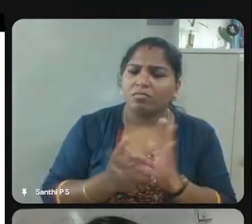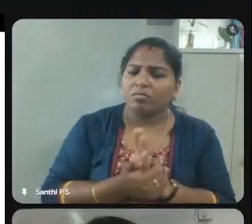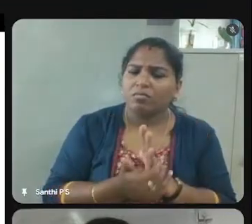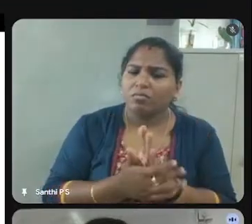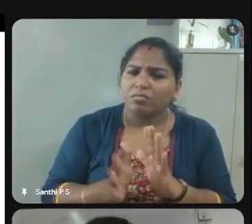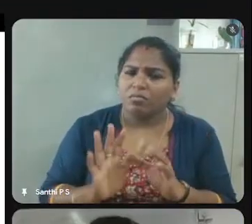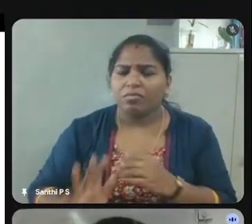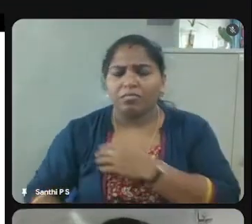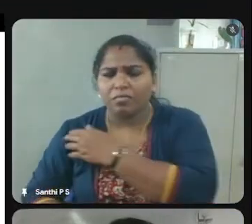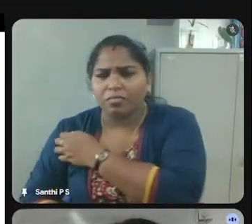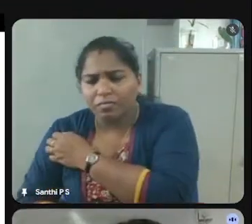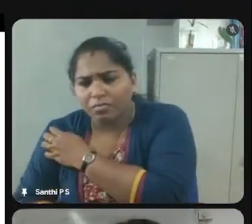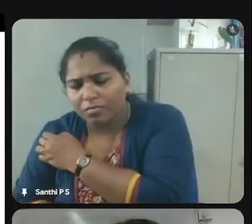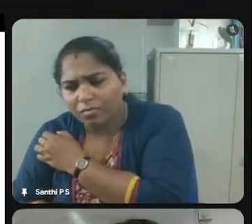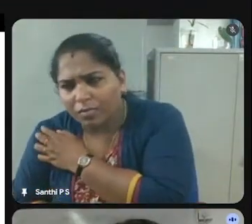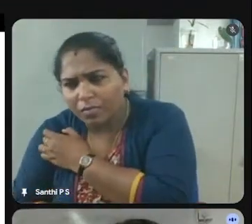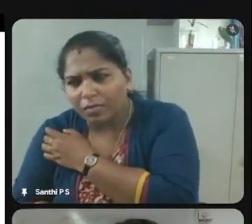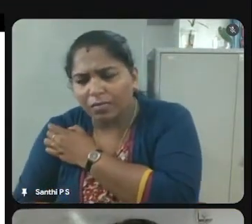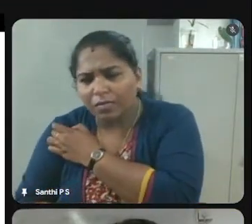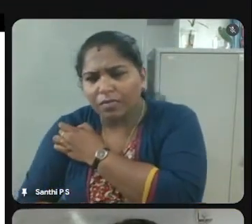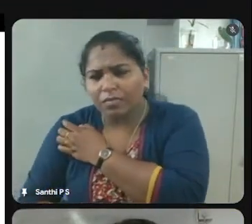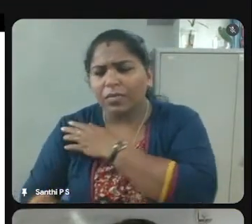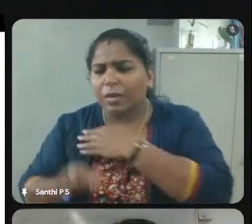എഴുതാൻ ചെറുപ്പം തൊട്ടേ ബുദ്ധിമുട്ടുണ്ടോ ആൾക്ക്?